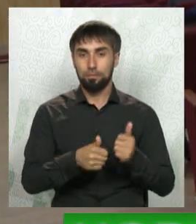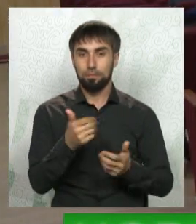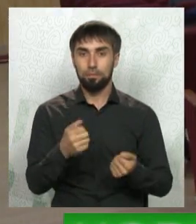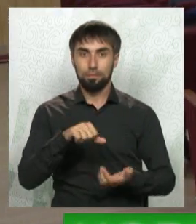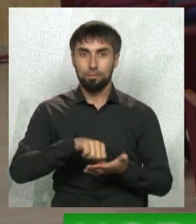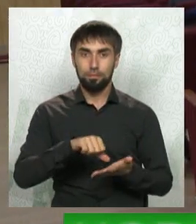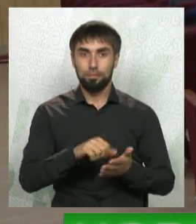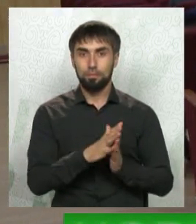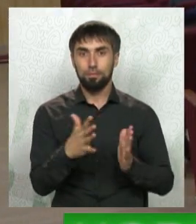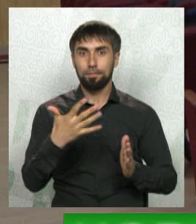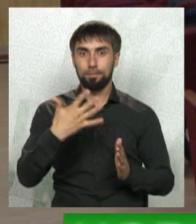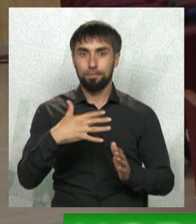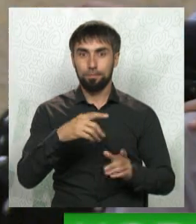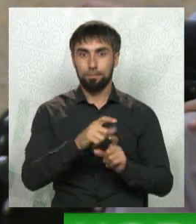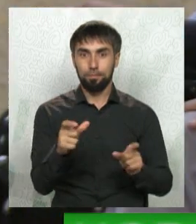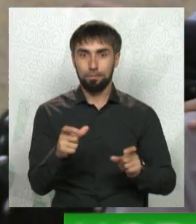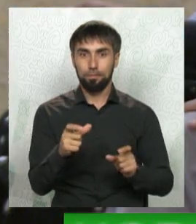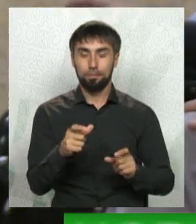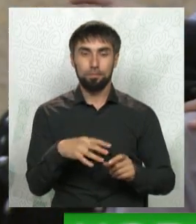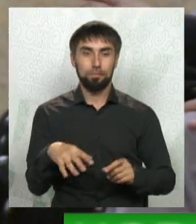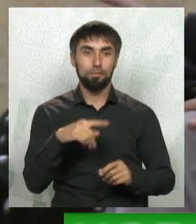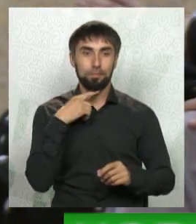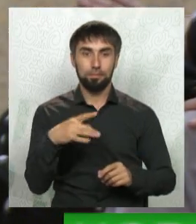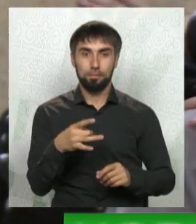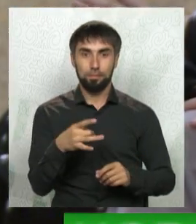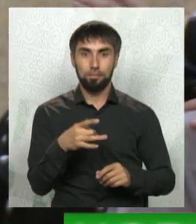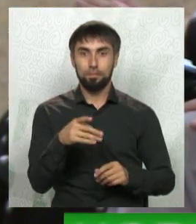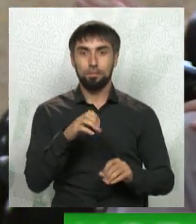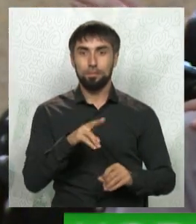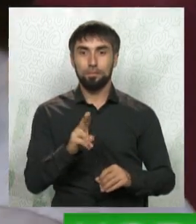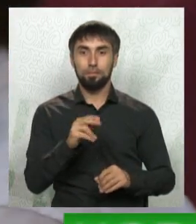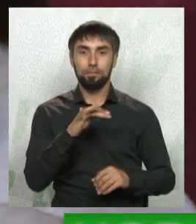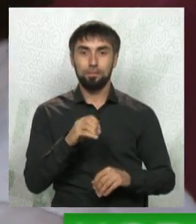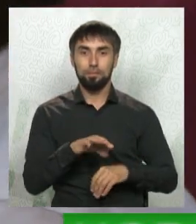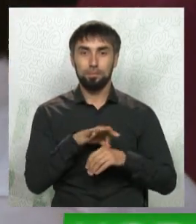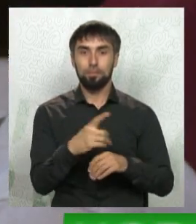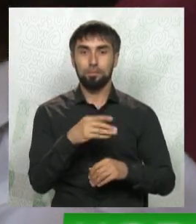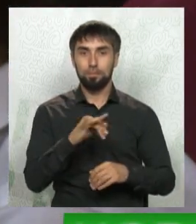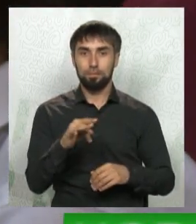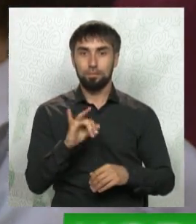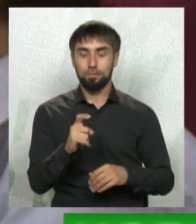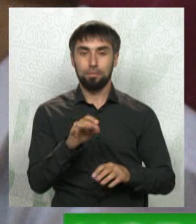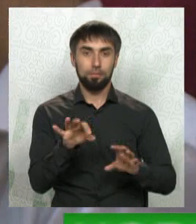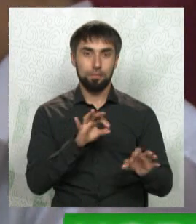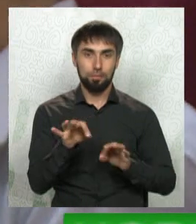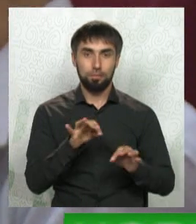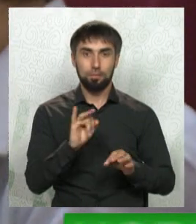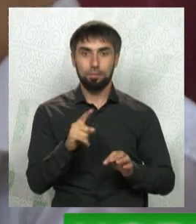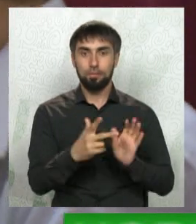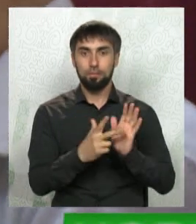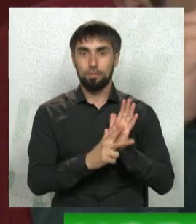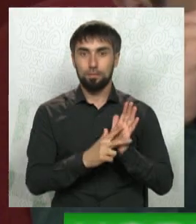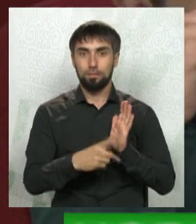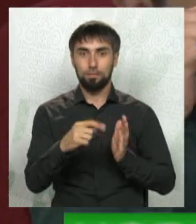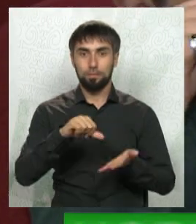принимают участие более 50 человек со всей республики. Это те, которые прошли первый тур. Их отобрали из